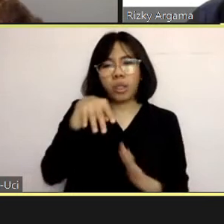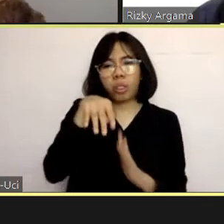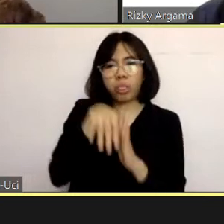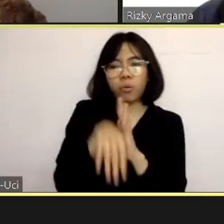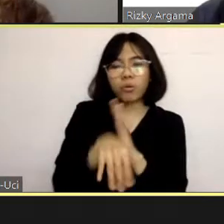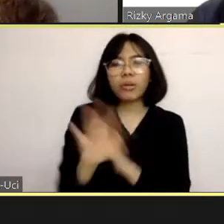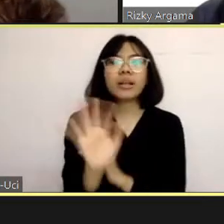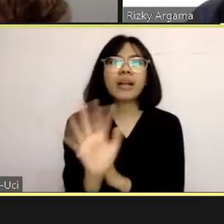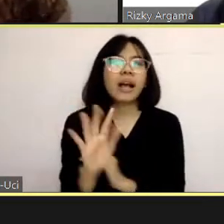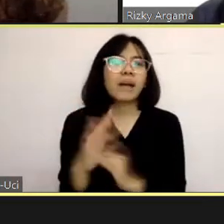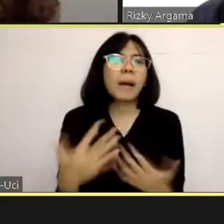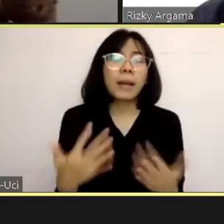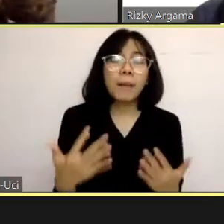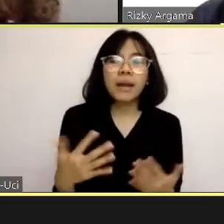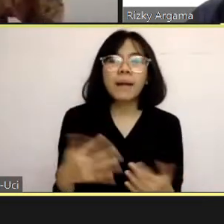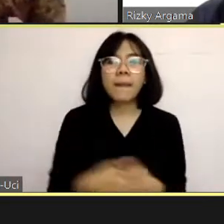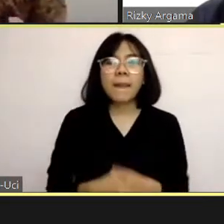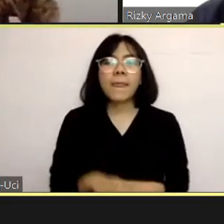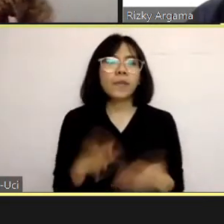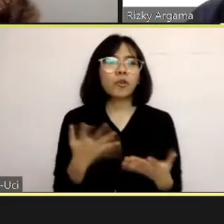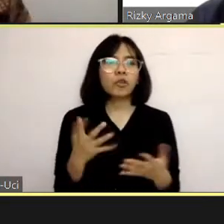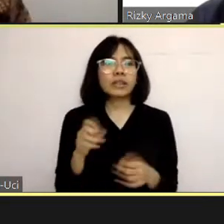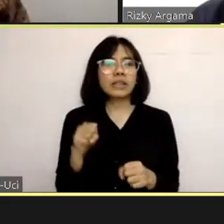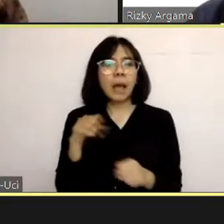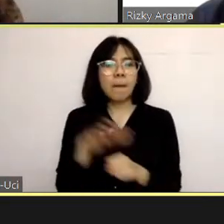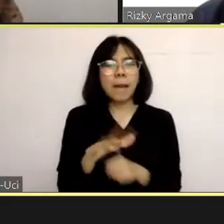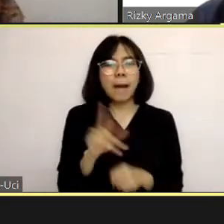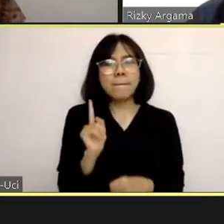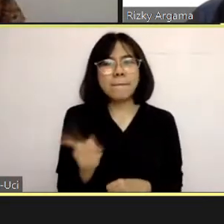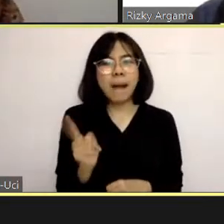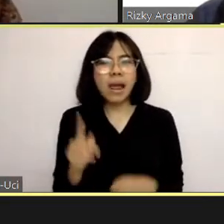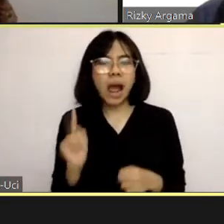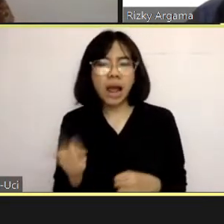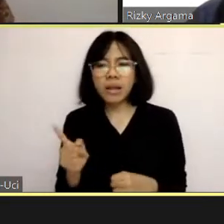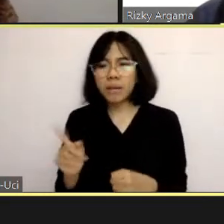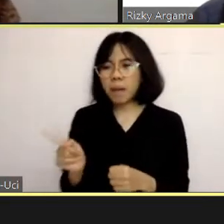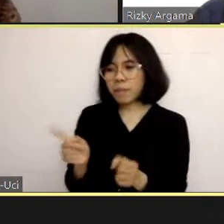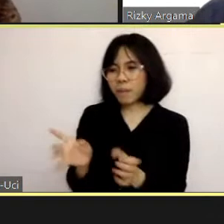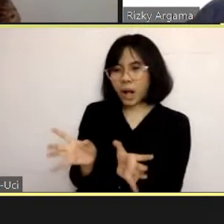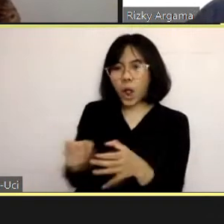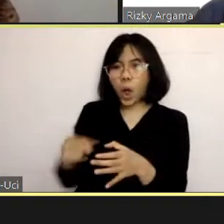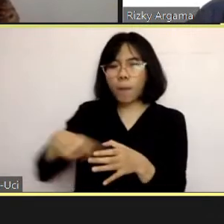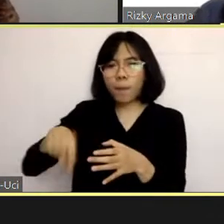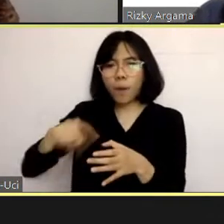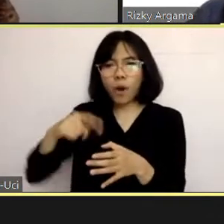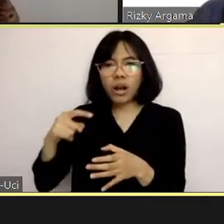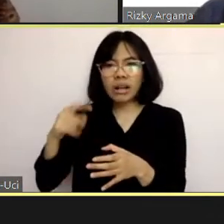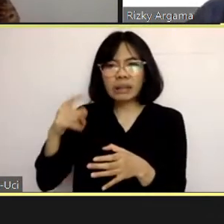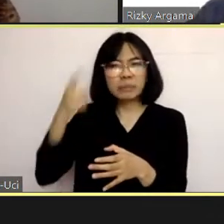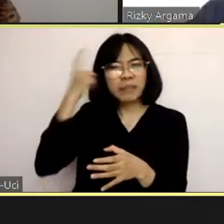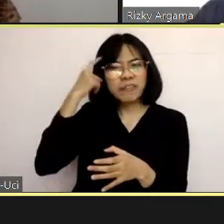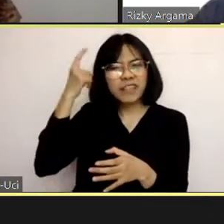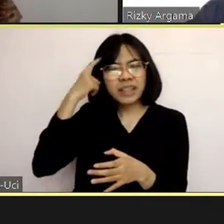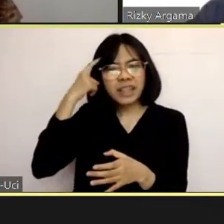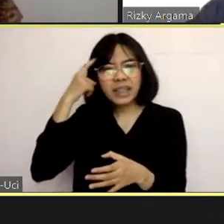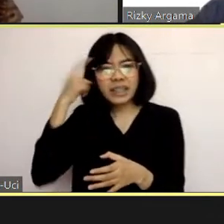bahayanya? Jangan-jangan justru kelompok konservatif ini yang justru akan naik. Yaitu